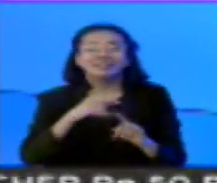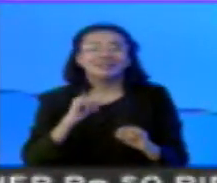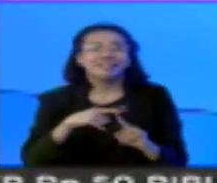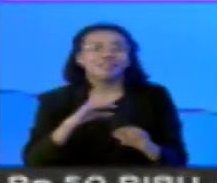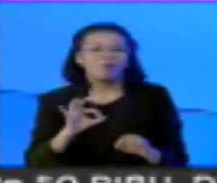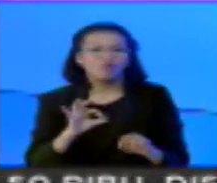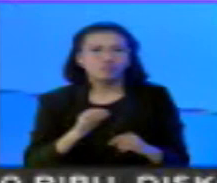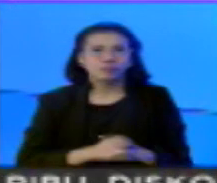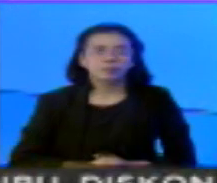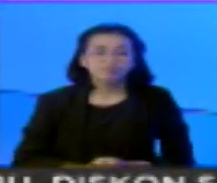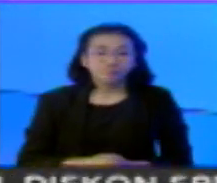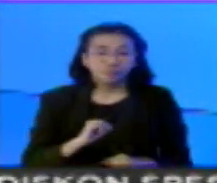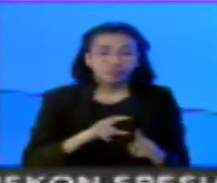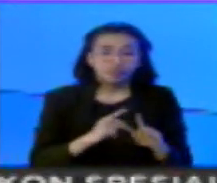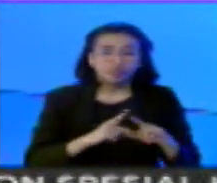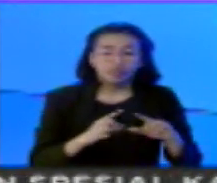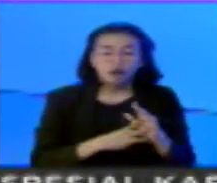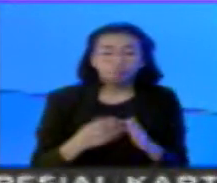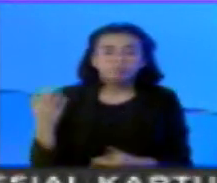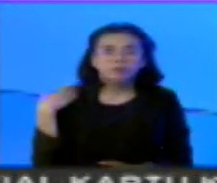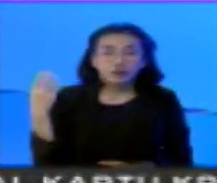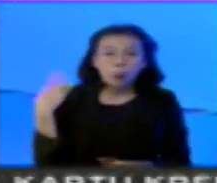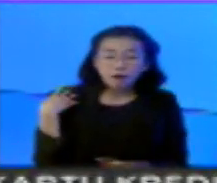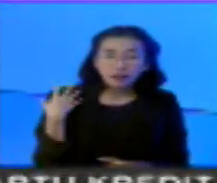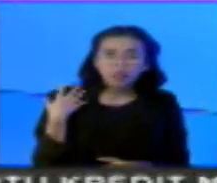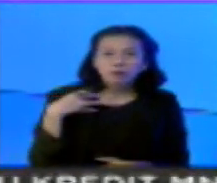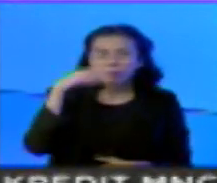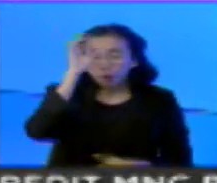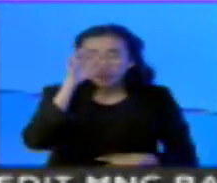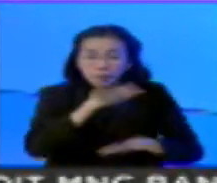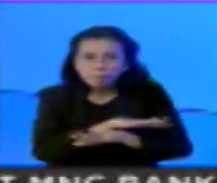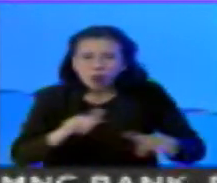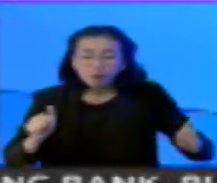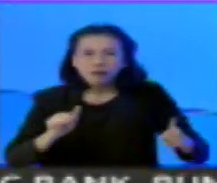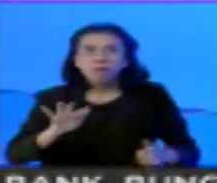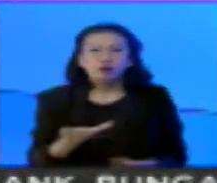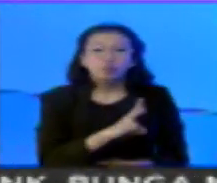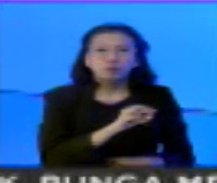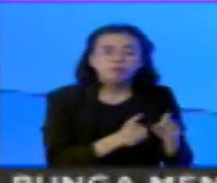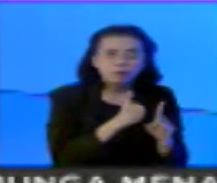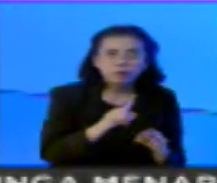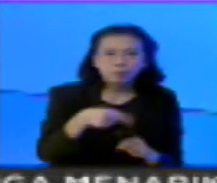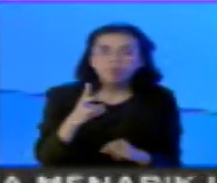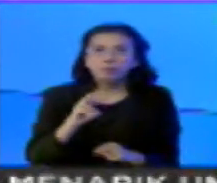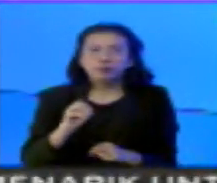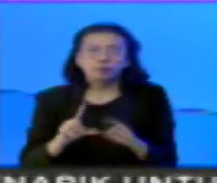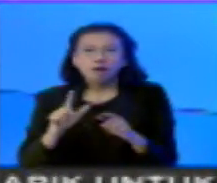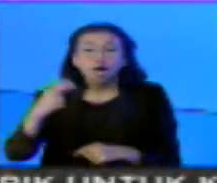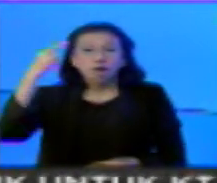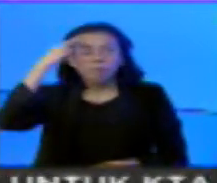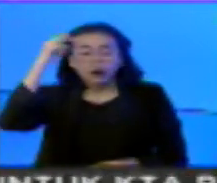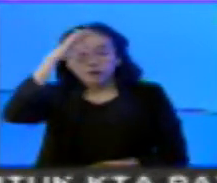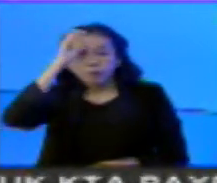Karnavian. Idam Aziz pernah menjabat Kadiv Profesi dan Pengamanan Polri pada 2016 hingga 2017, lalu menjadi Kapolda Sulawesi Tengah